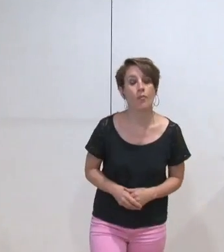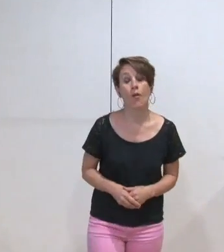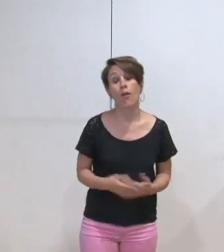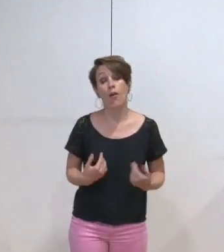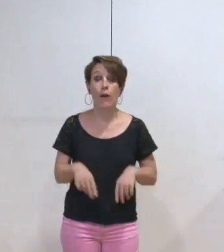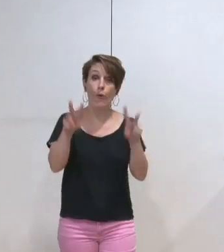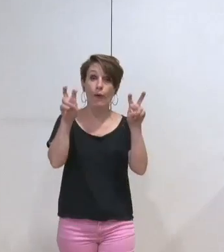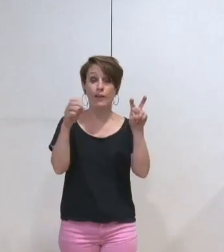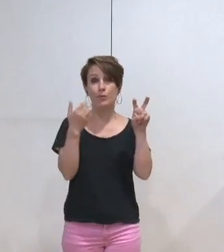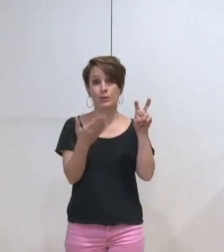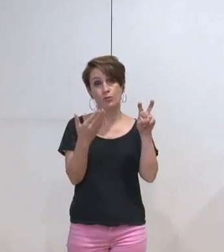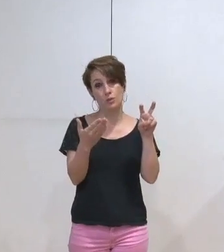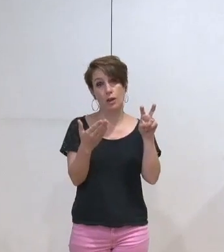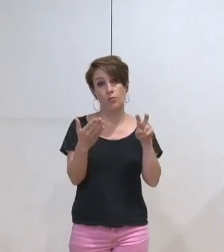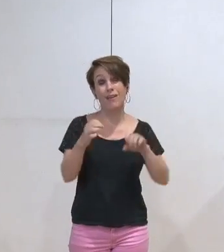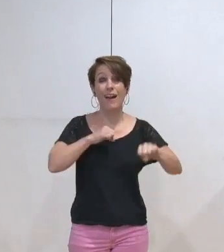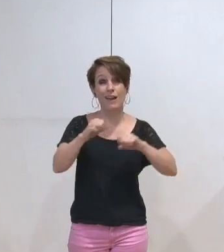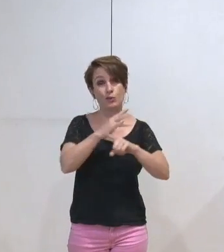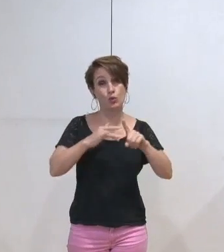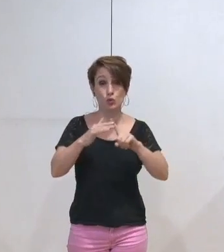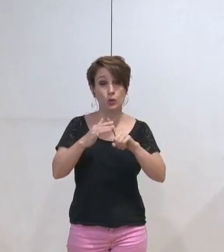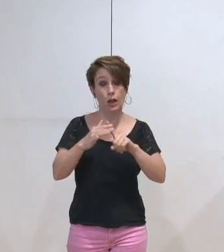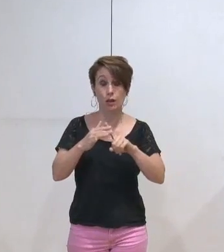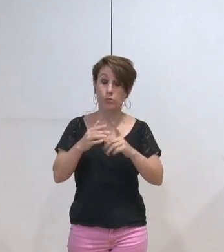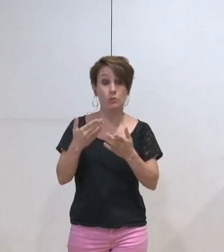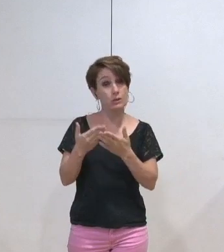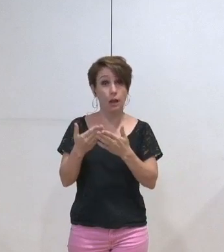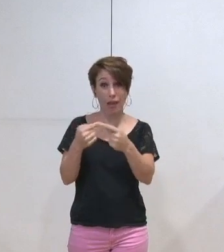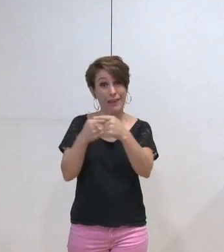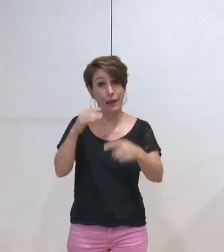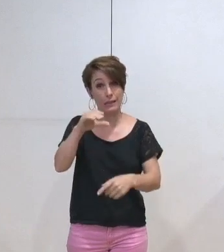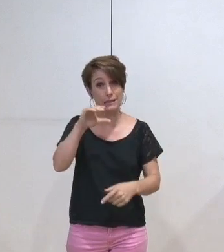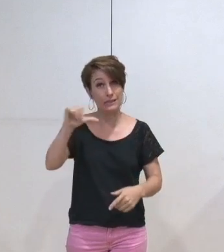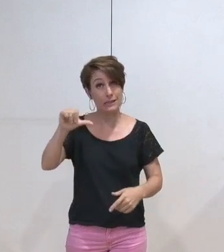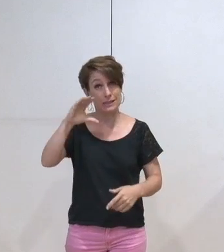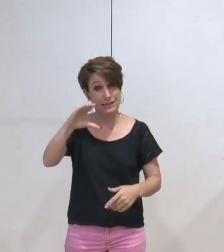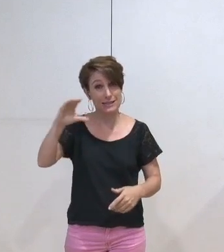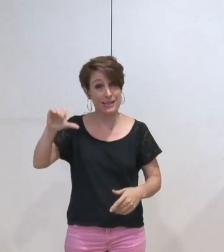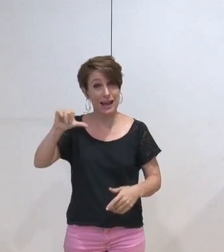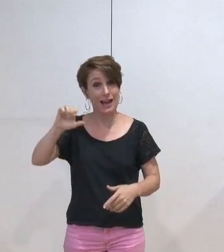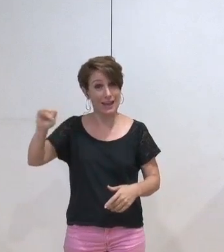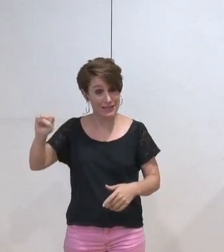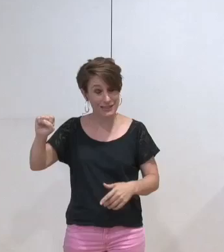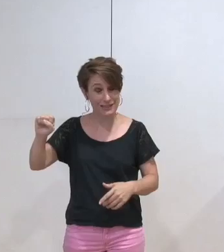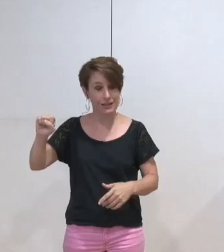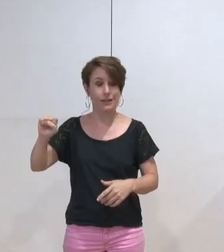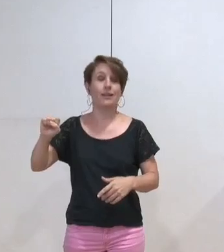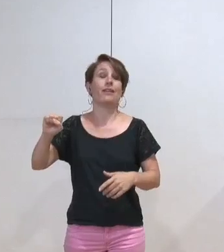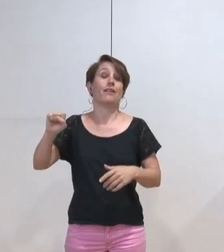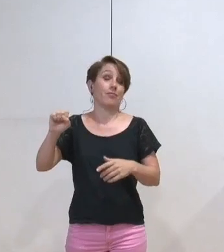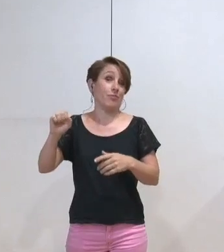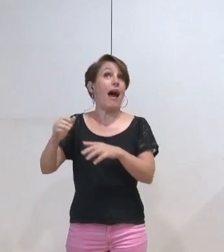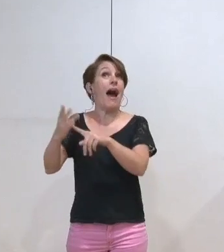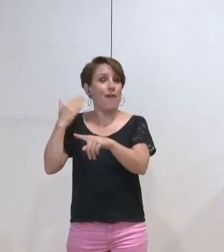pour appeler les ccrs avant 1978 hein le bureau d'action sociale dte sociale on disait